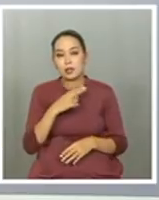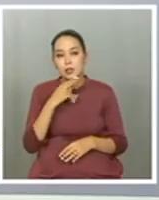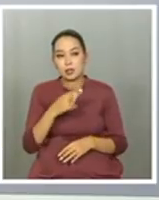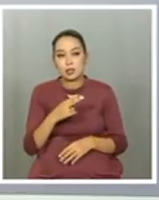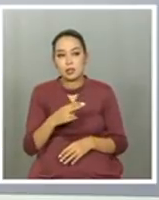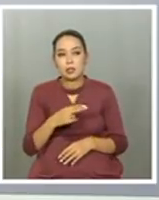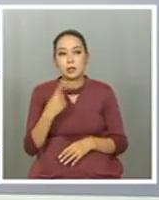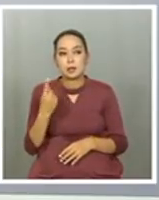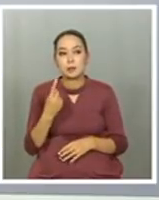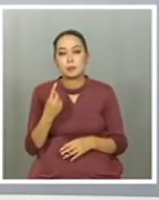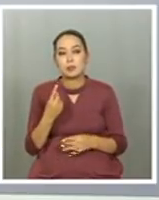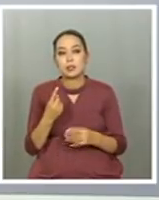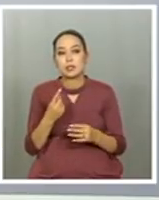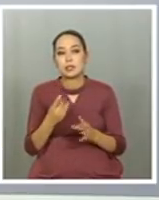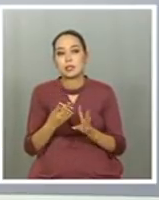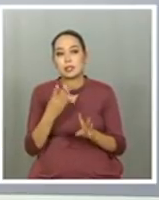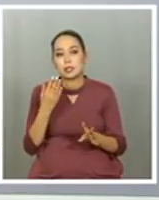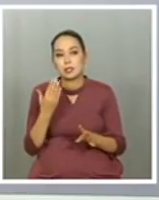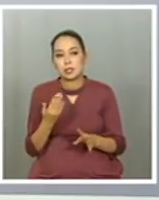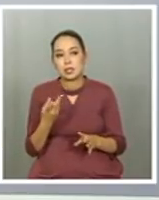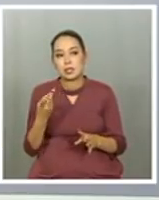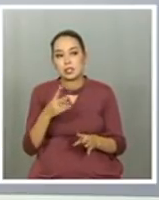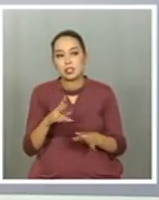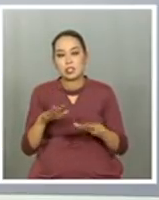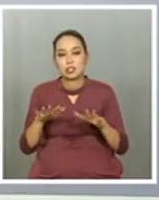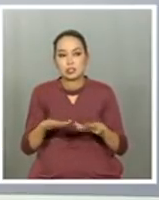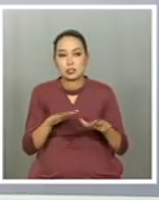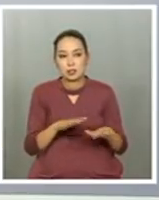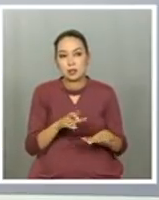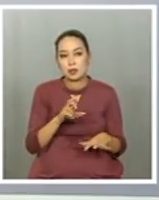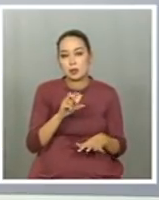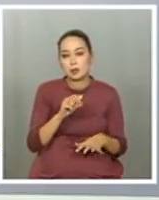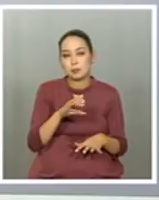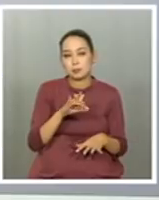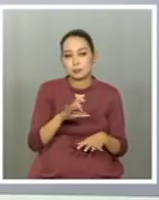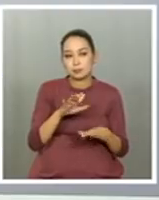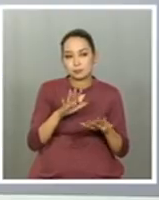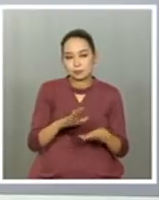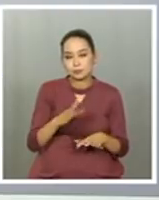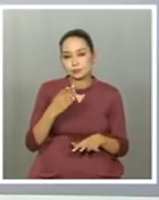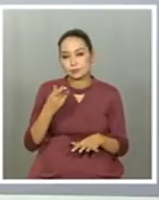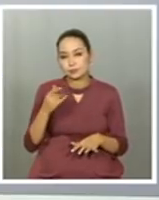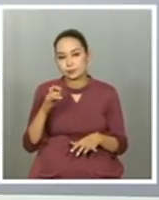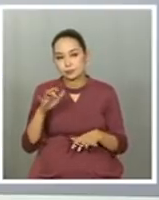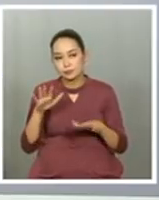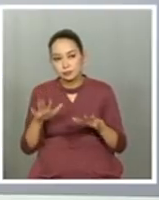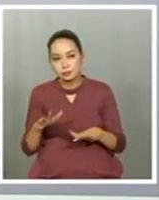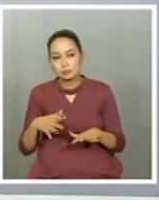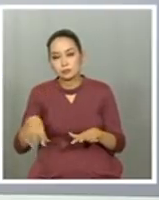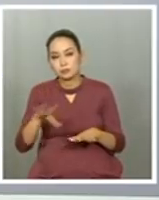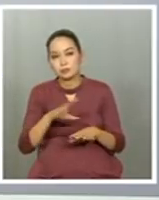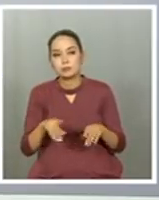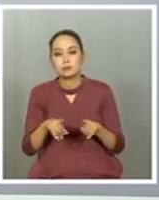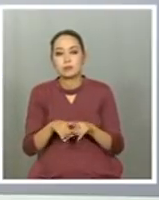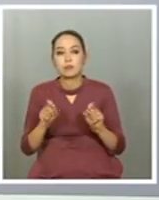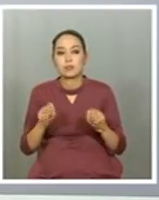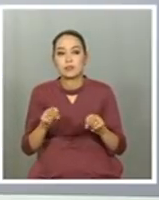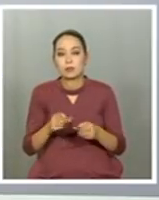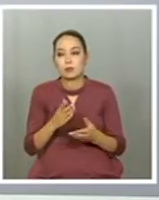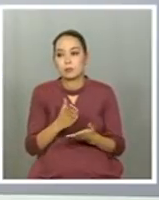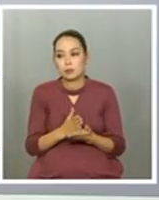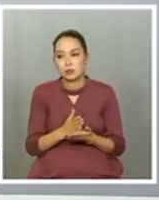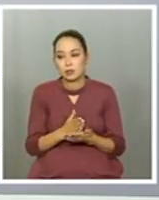бір кезекте екі жақтан, яғни батыстан тынық мұхитына, шығыстан Атлант мұхитына шығатын мүмкіндігі бар. Сондықтан